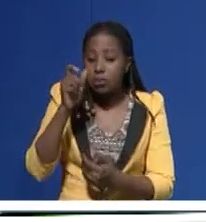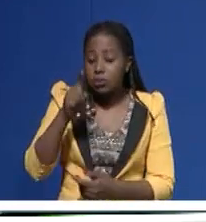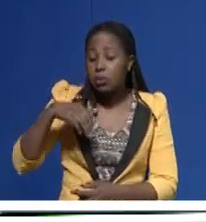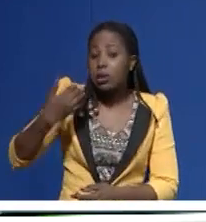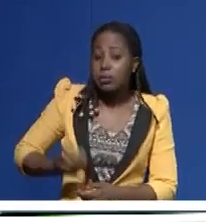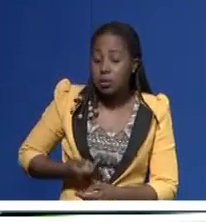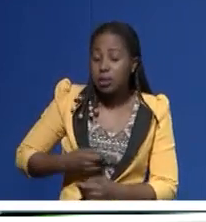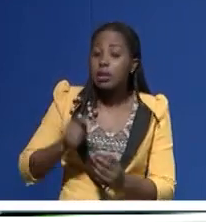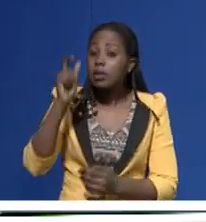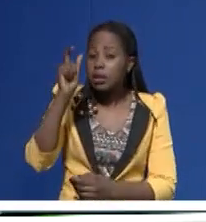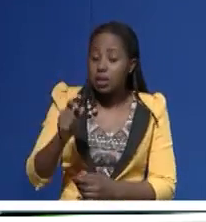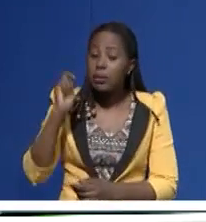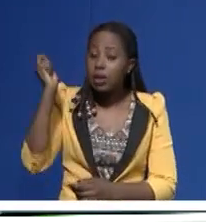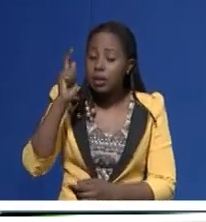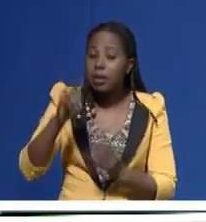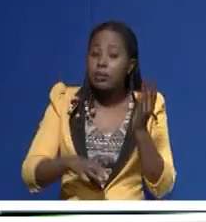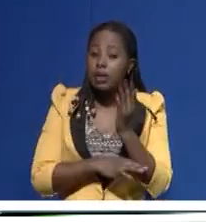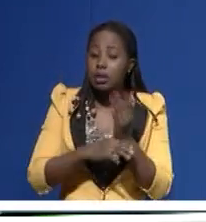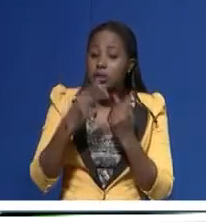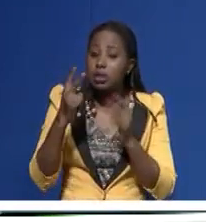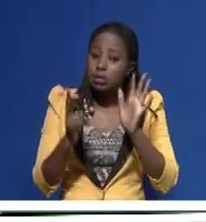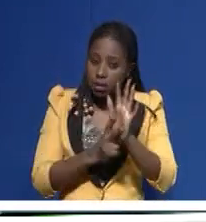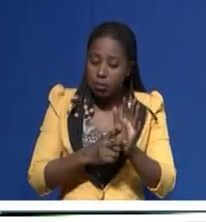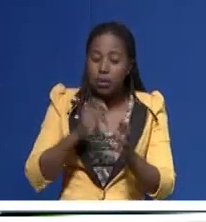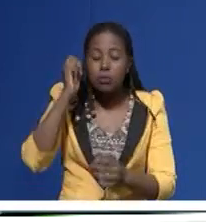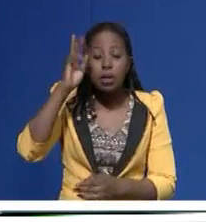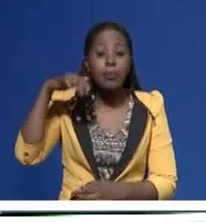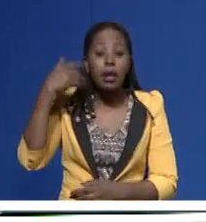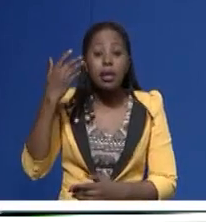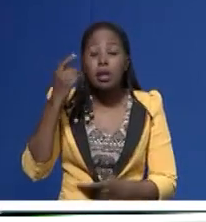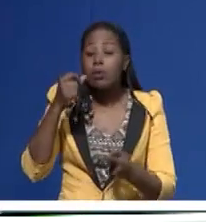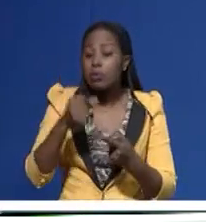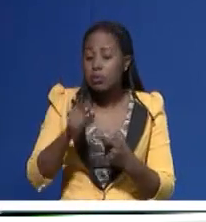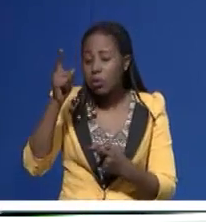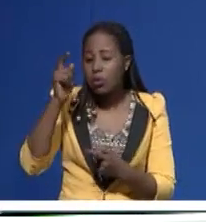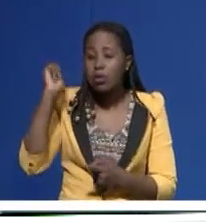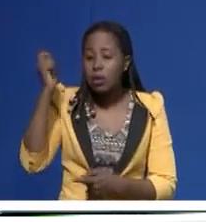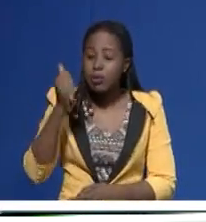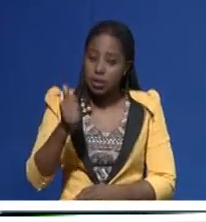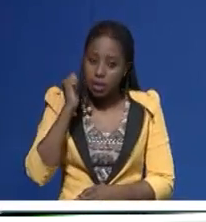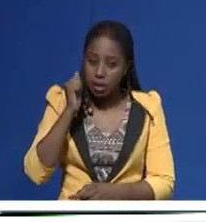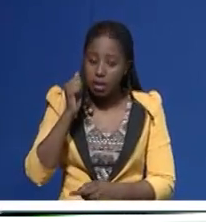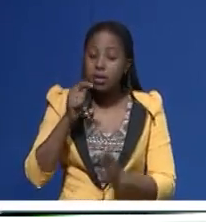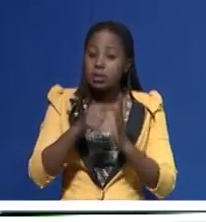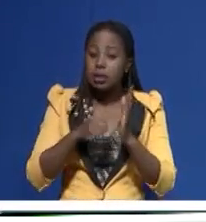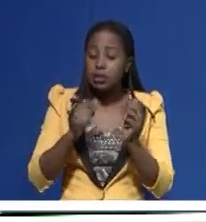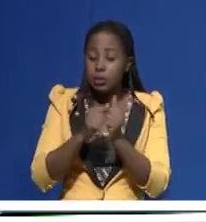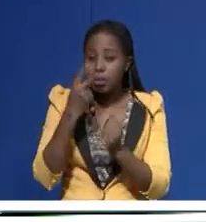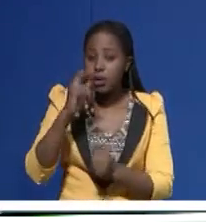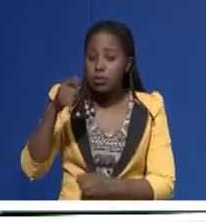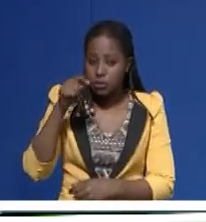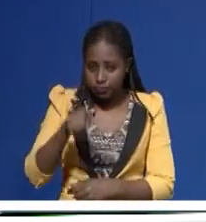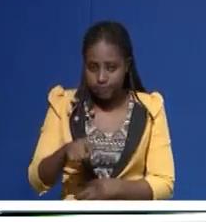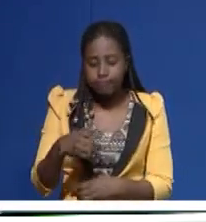mwanamke raia wa Kenya mwenye umri wa miaka 27 amebainika baada ya kupimwa mjini Nairobi jana tarehe 12 mwezi